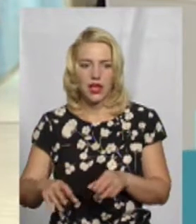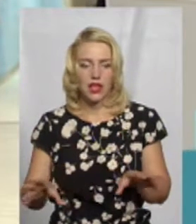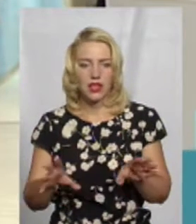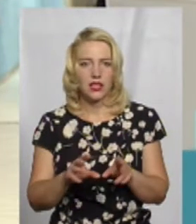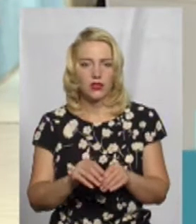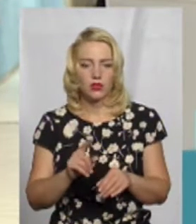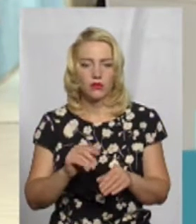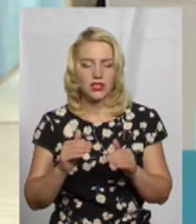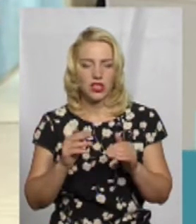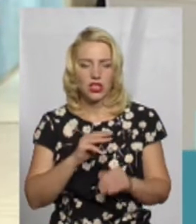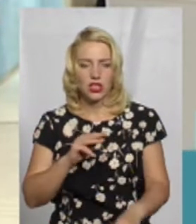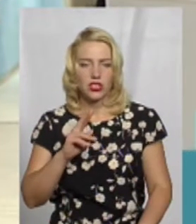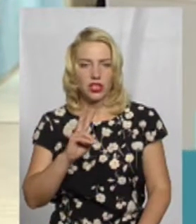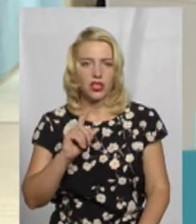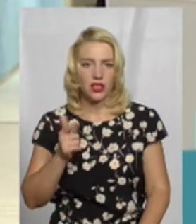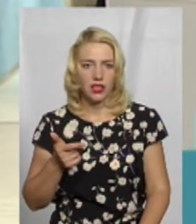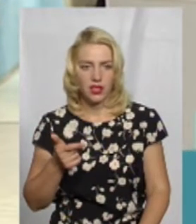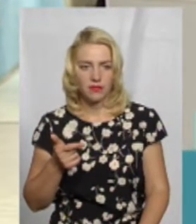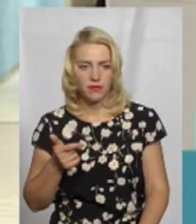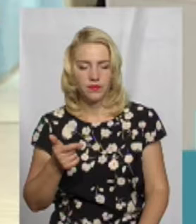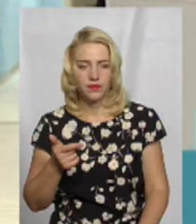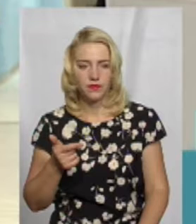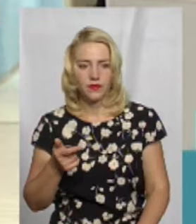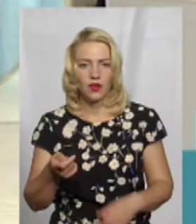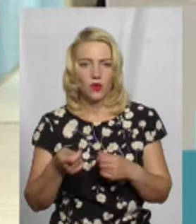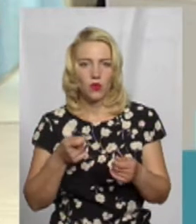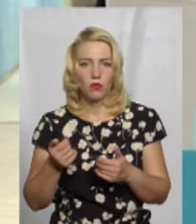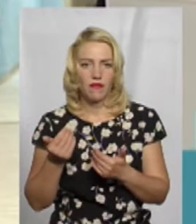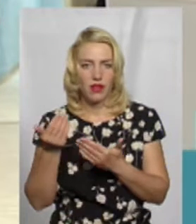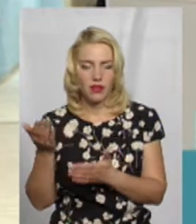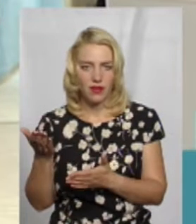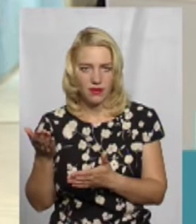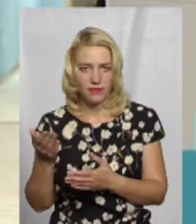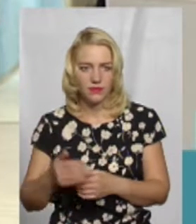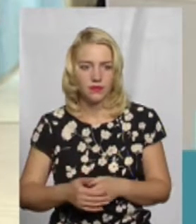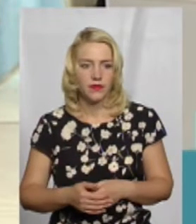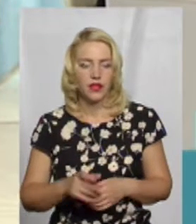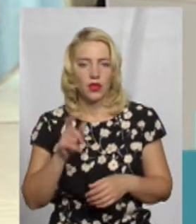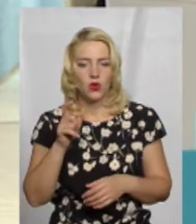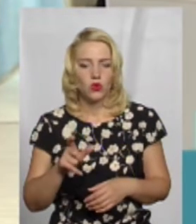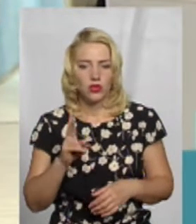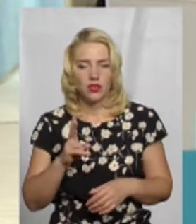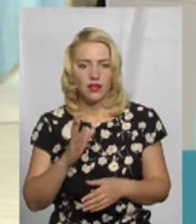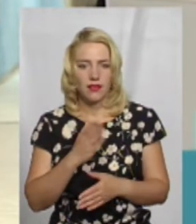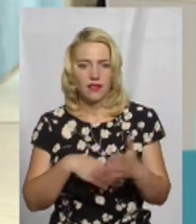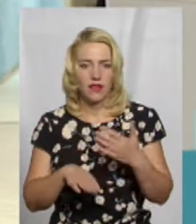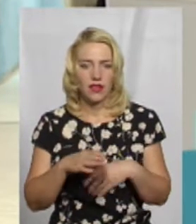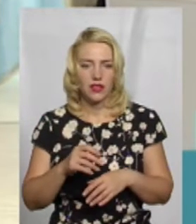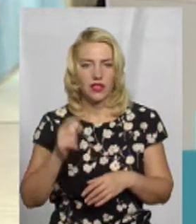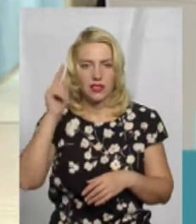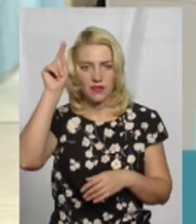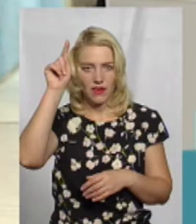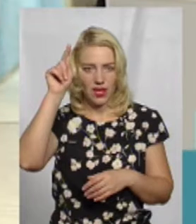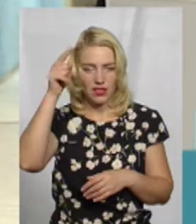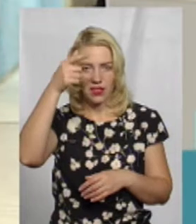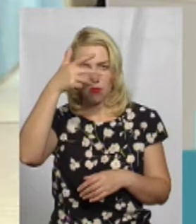разом з житлово-комунальним управлінням житлово-комунального господарства людину з інвалідністю з верхніх